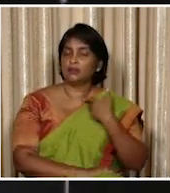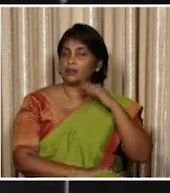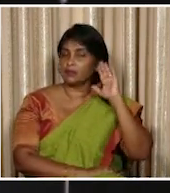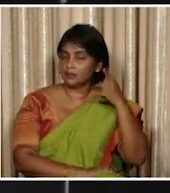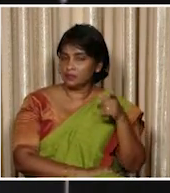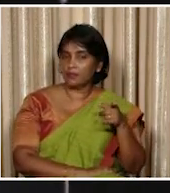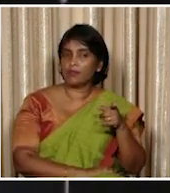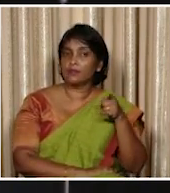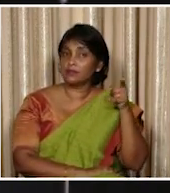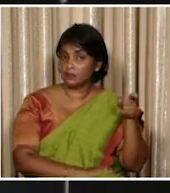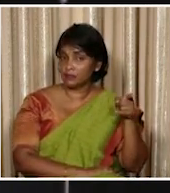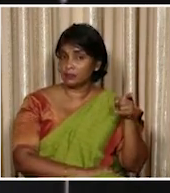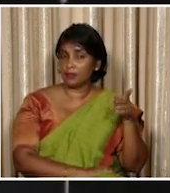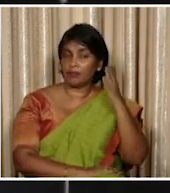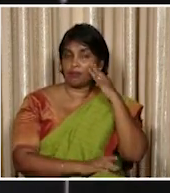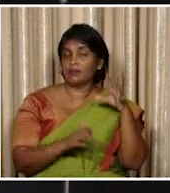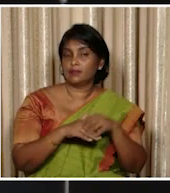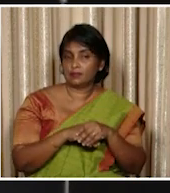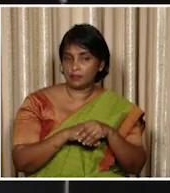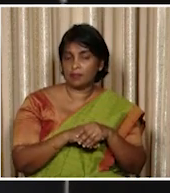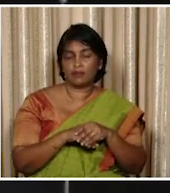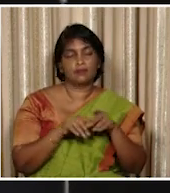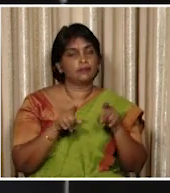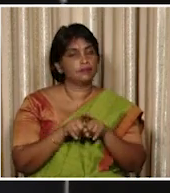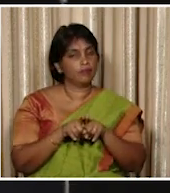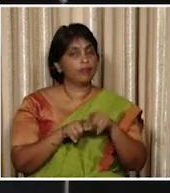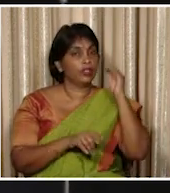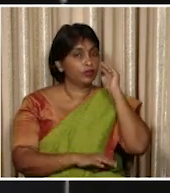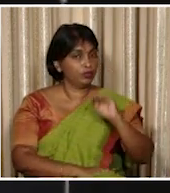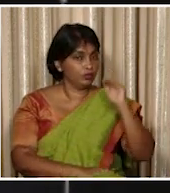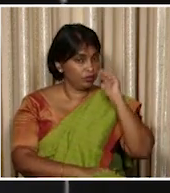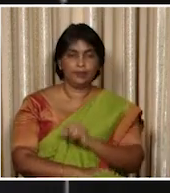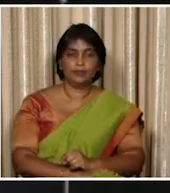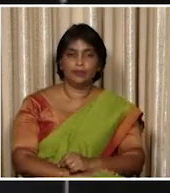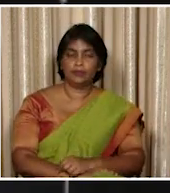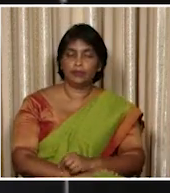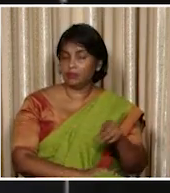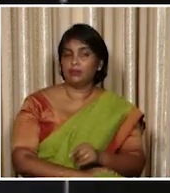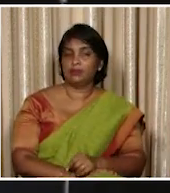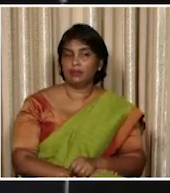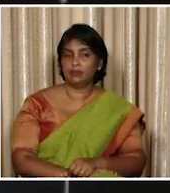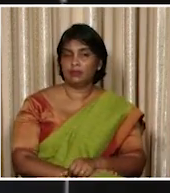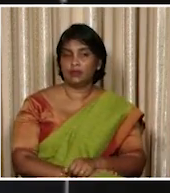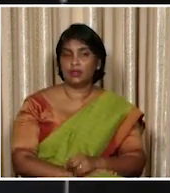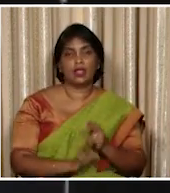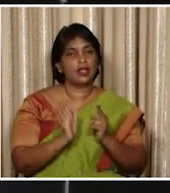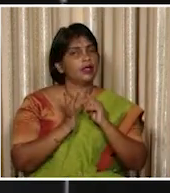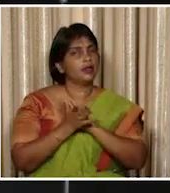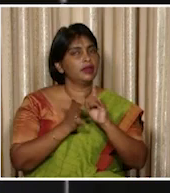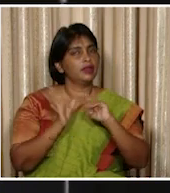විශේෂයෙන්ම එතුමන්ගේ බිරිඳට සහ දියණියන් එවැගේම දරුවන් නිහල්